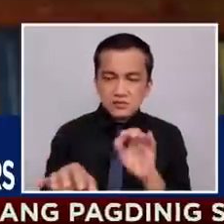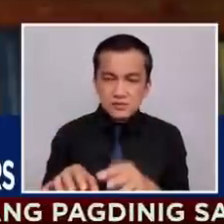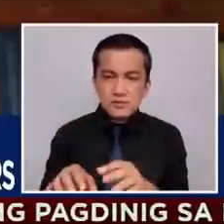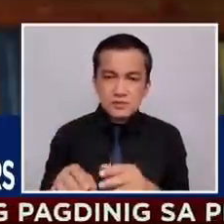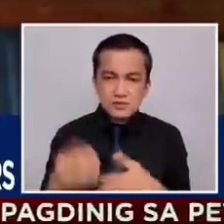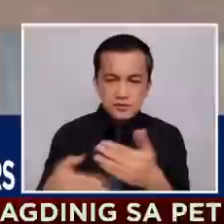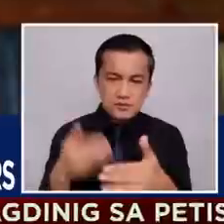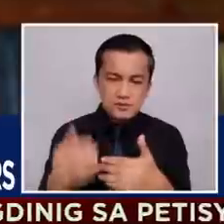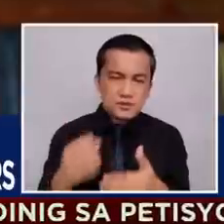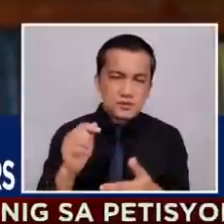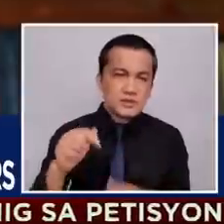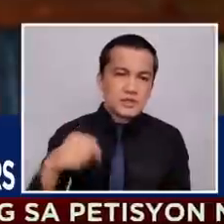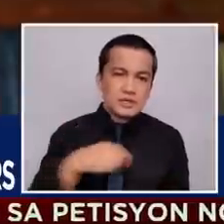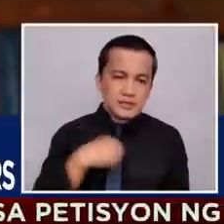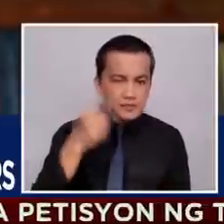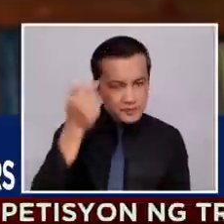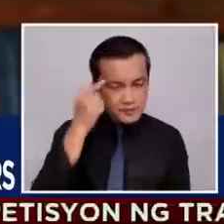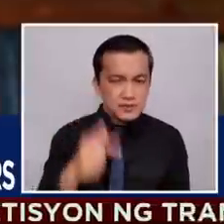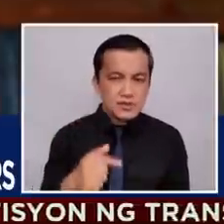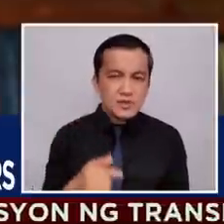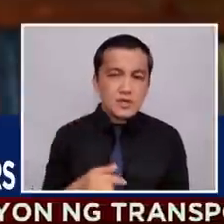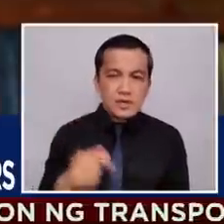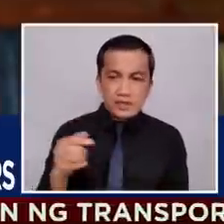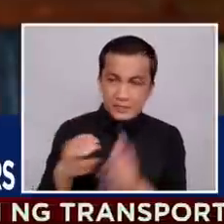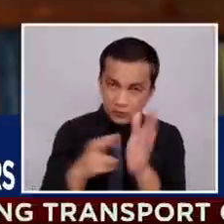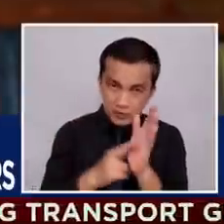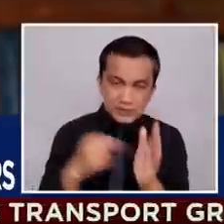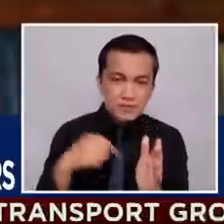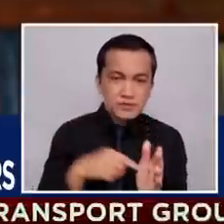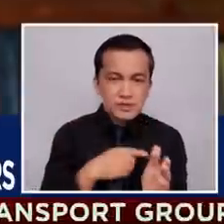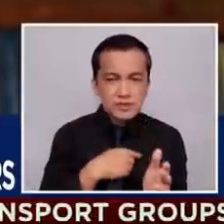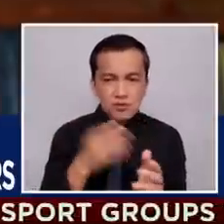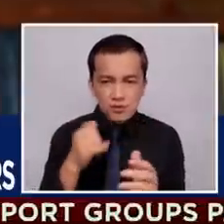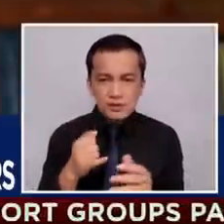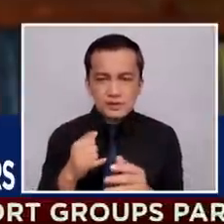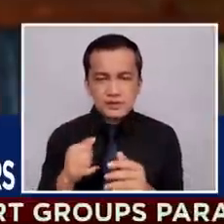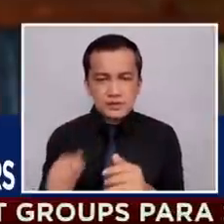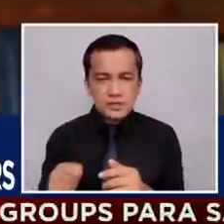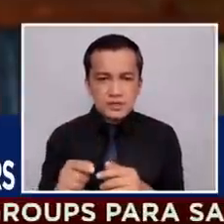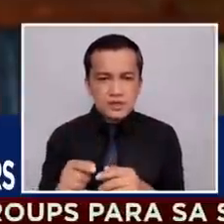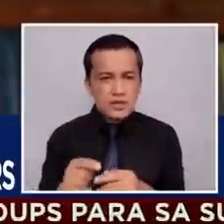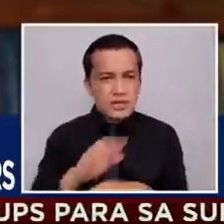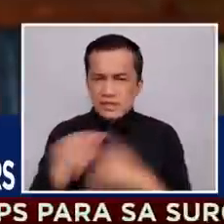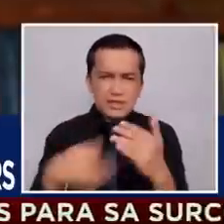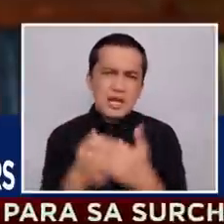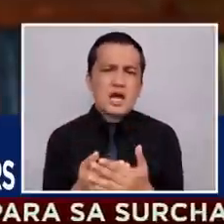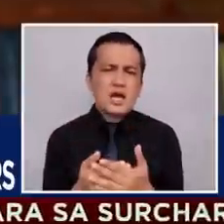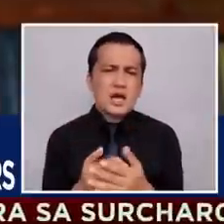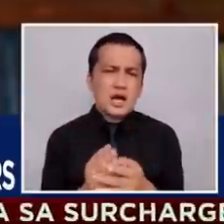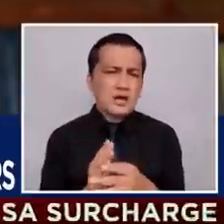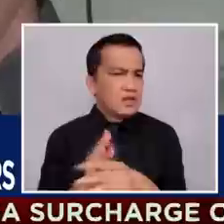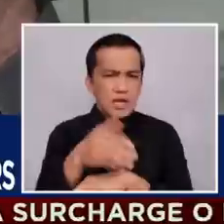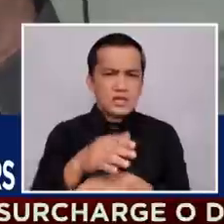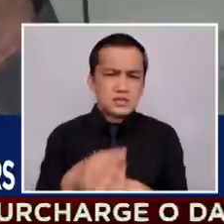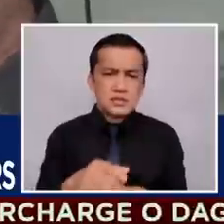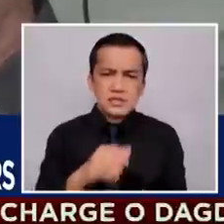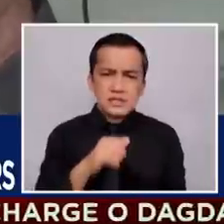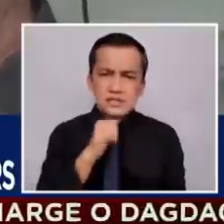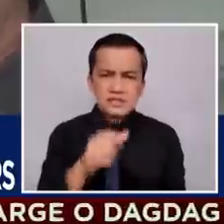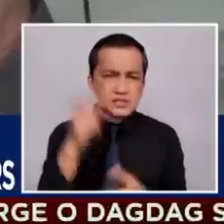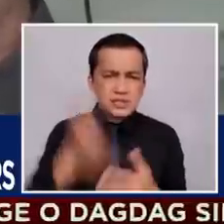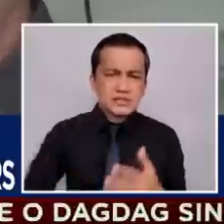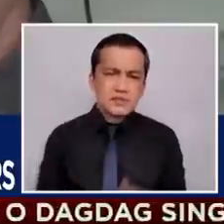ng ating gobyerno. Ang hiling sana namin, bakit hindi na lang siya i-across the board? No? At saka hindi na siya taxable. Iyan